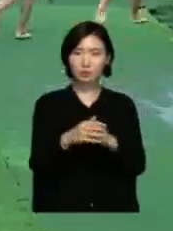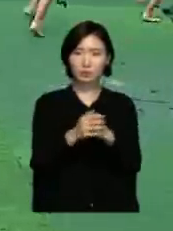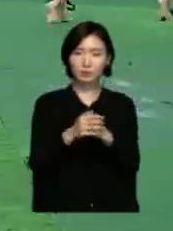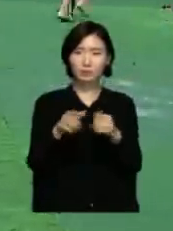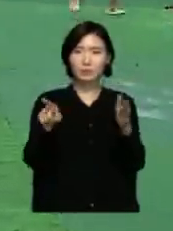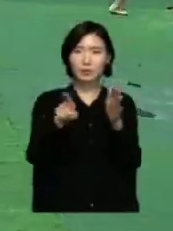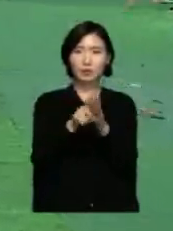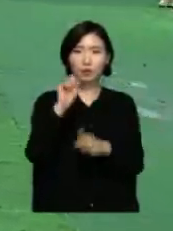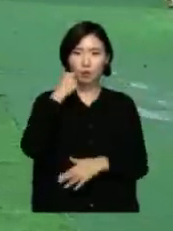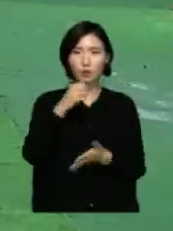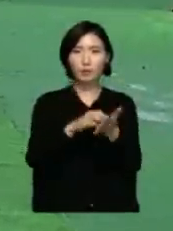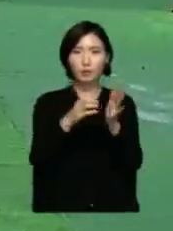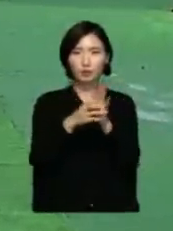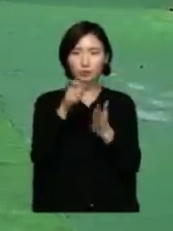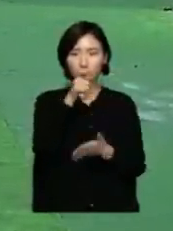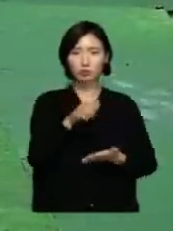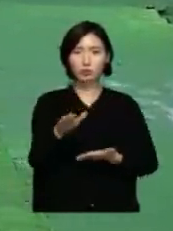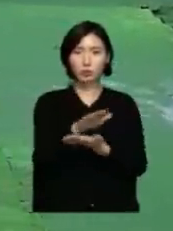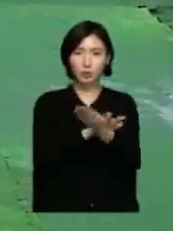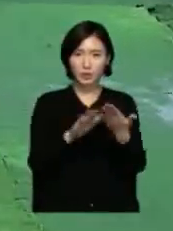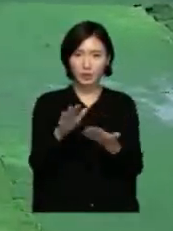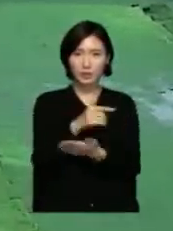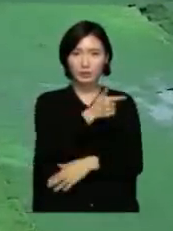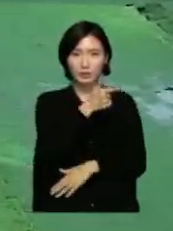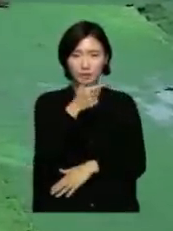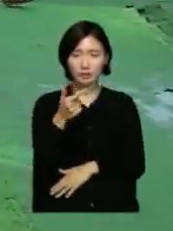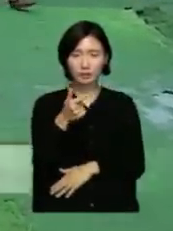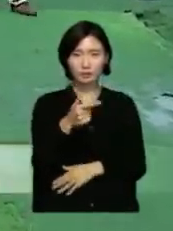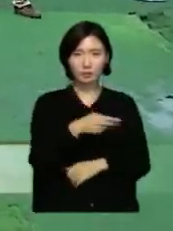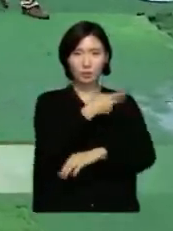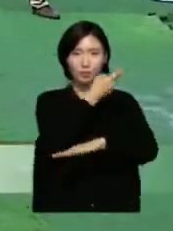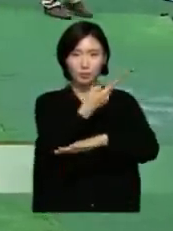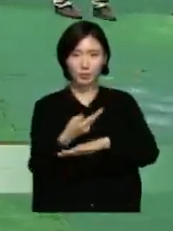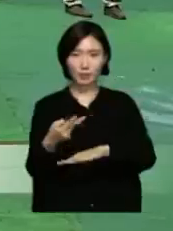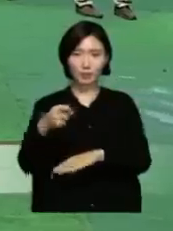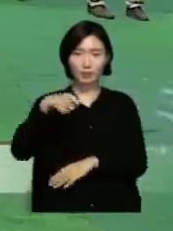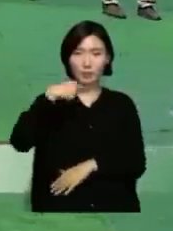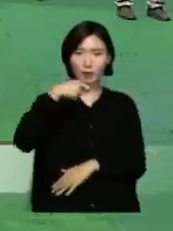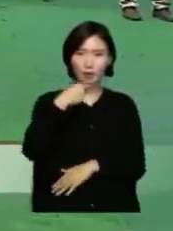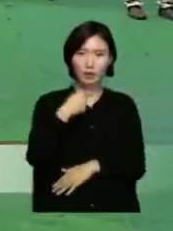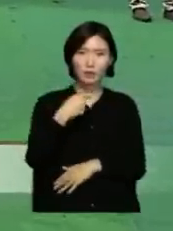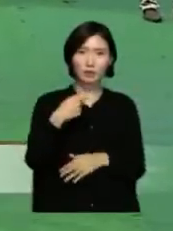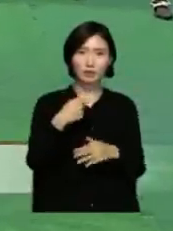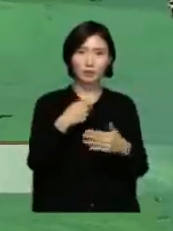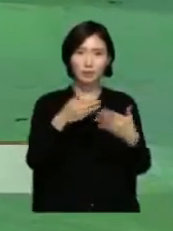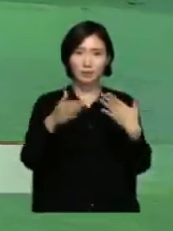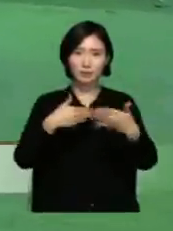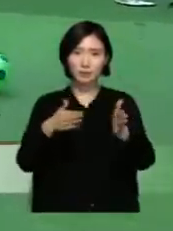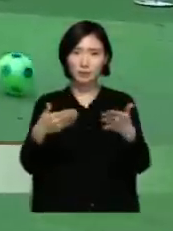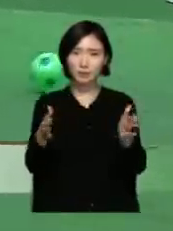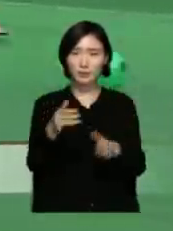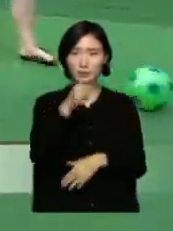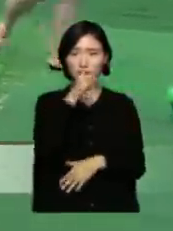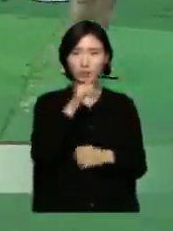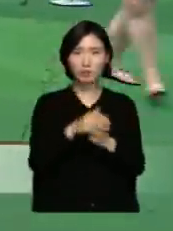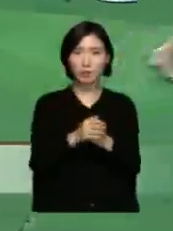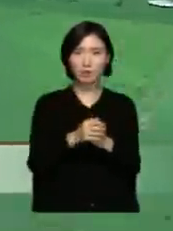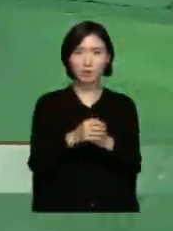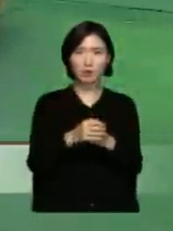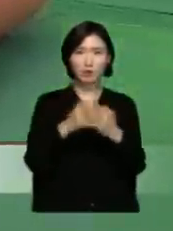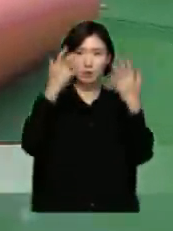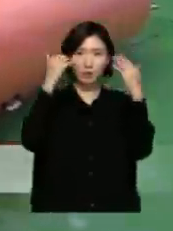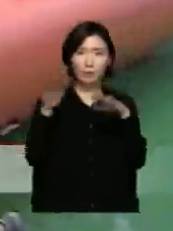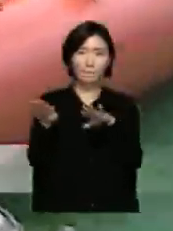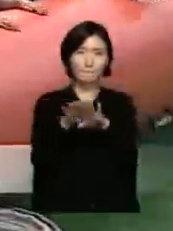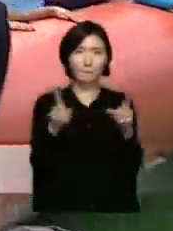않을 만큼 이런 워터파크 같은 풀장과 미끄럼틀, 그리고 다양한 먹거리 부스들이 마련됐습니다. 보시는 것처럼 여름방학을